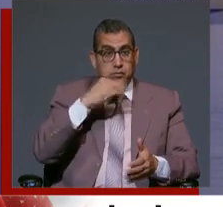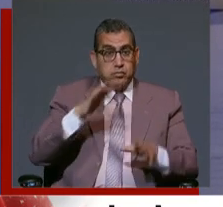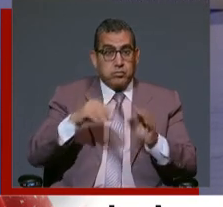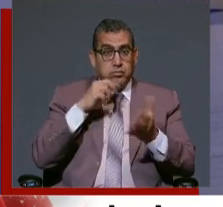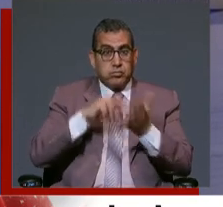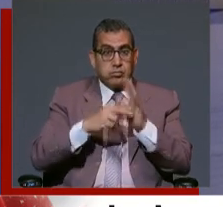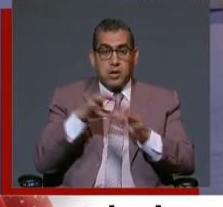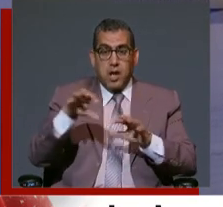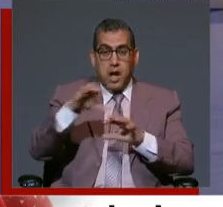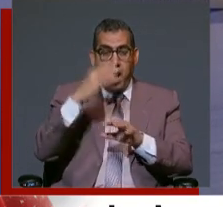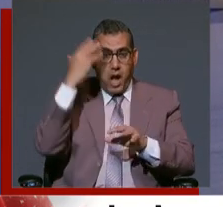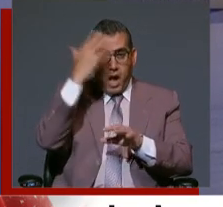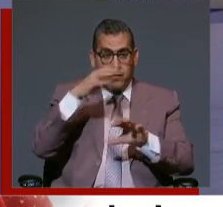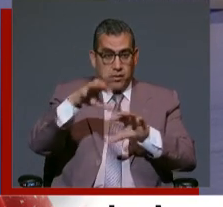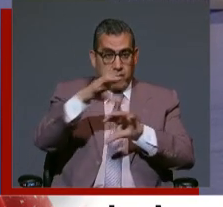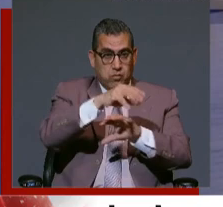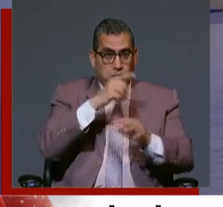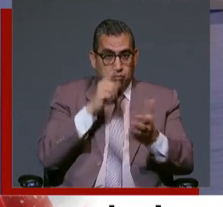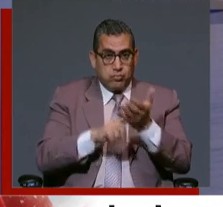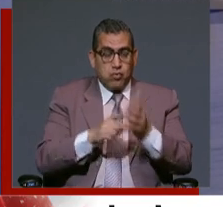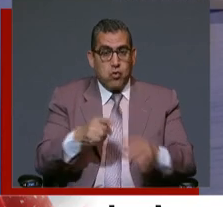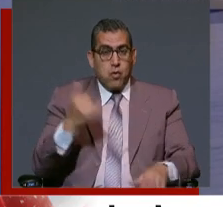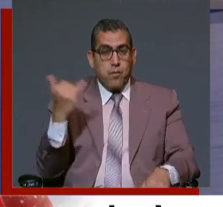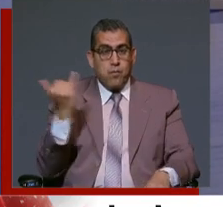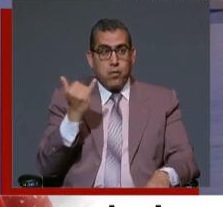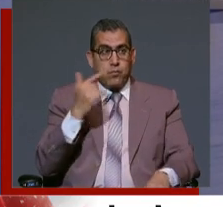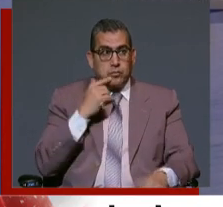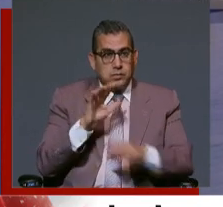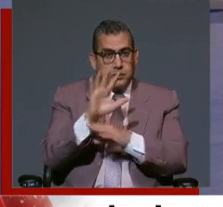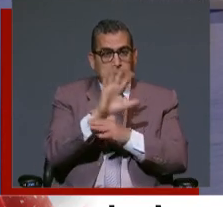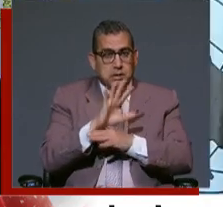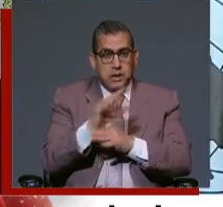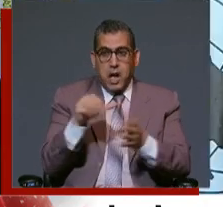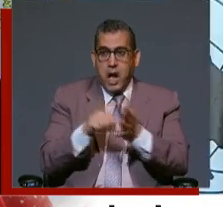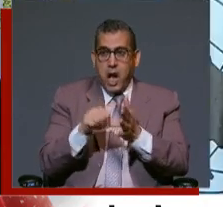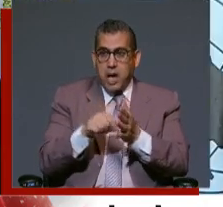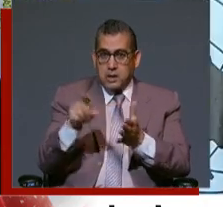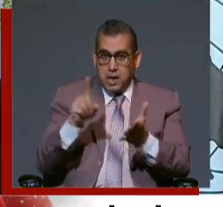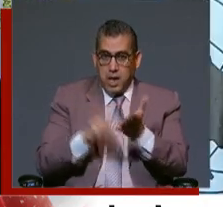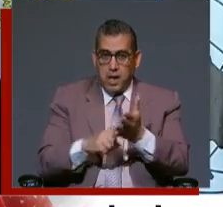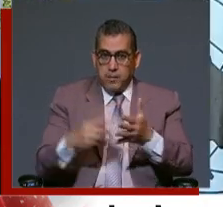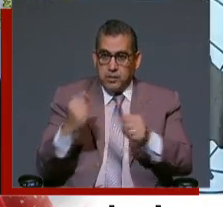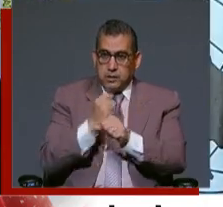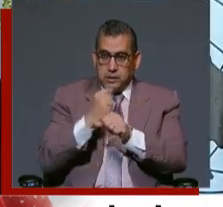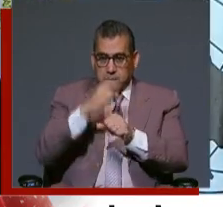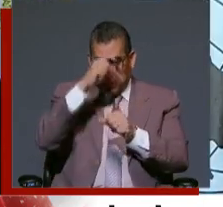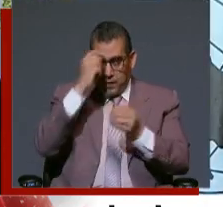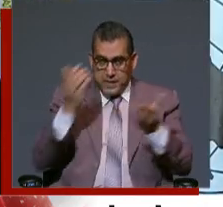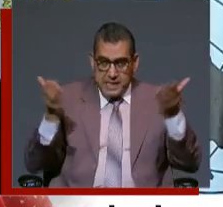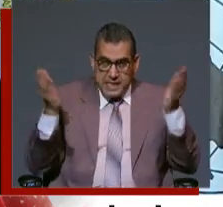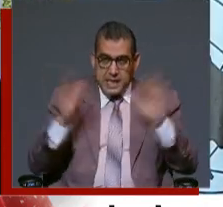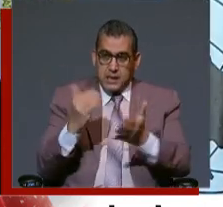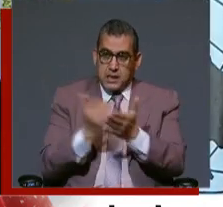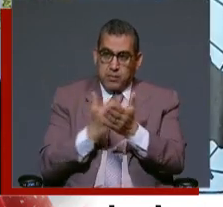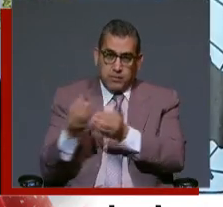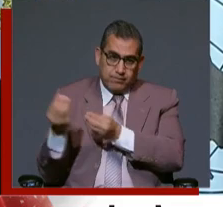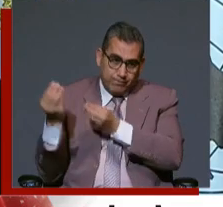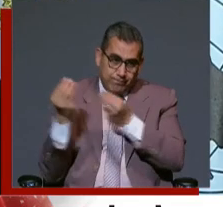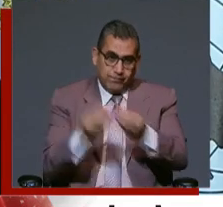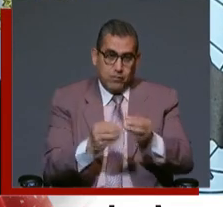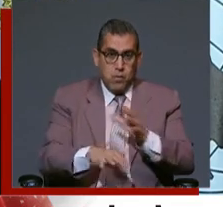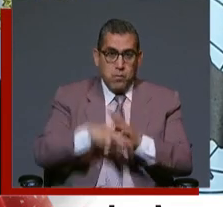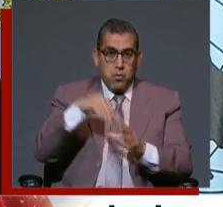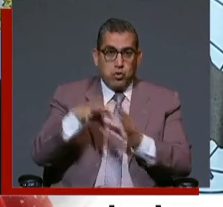دول القارة، فإن الأمر يتطلب تشجيع القطاع الخاص على توحيد المزيد من استثماراته إلى